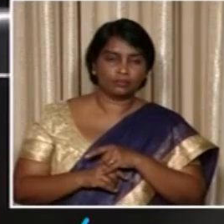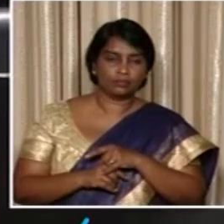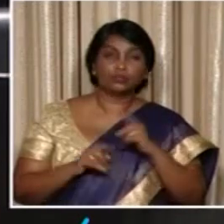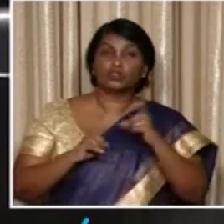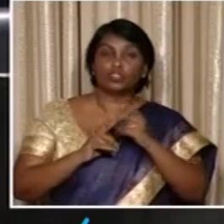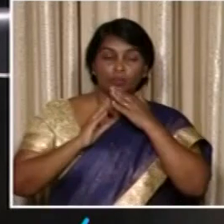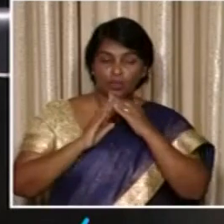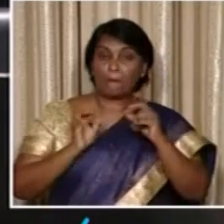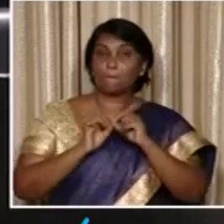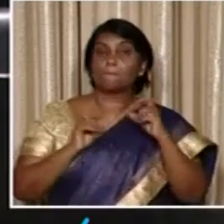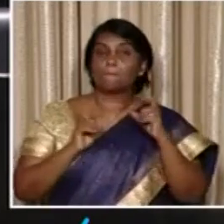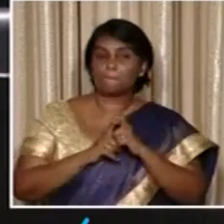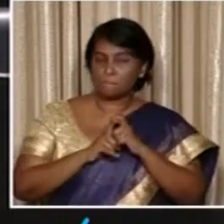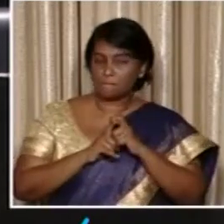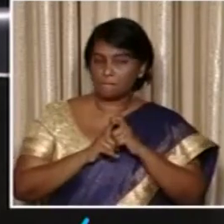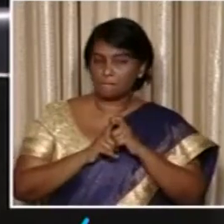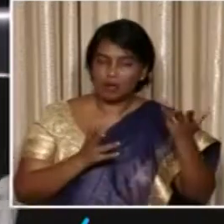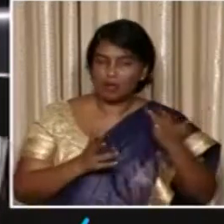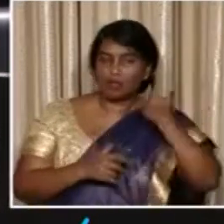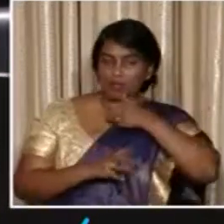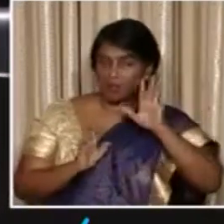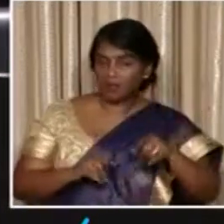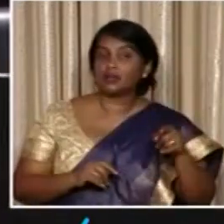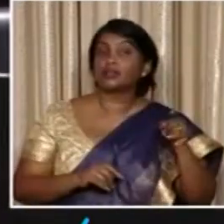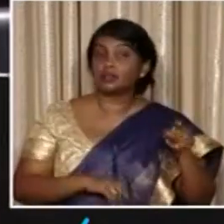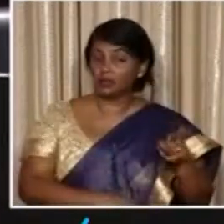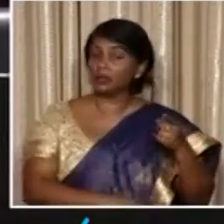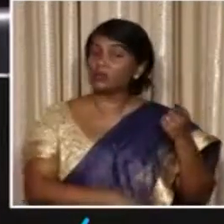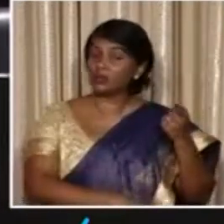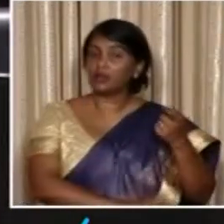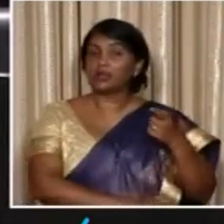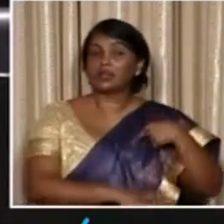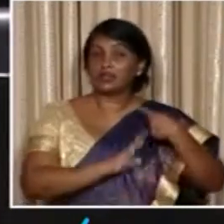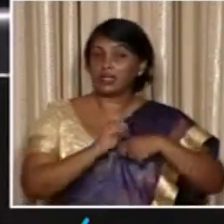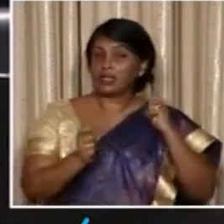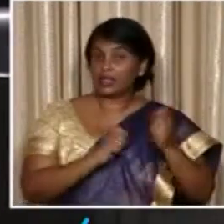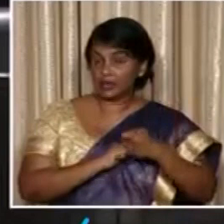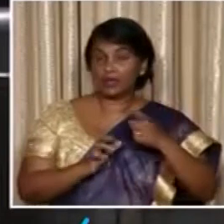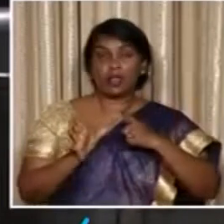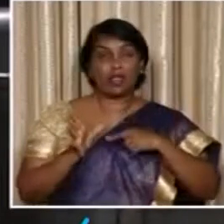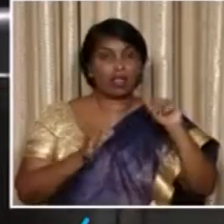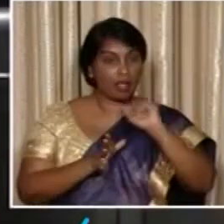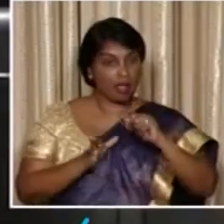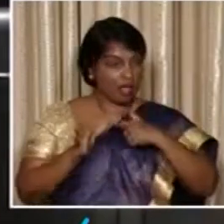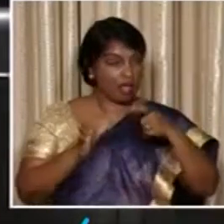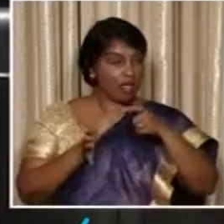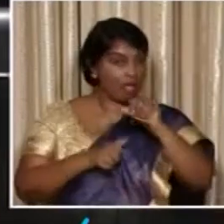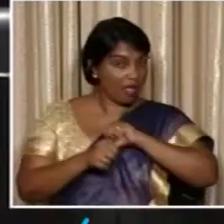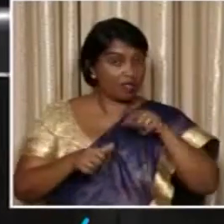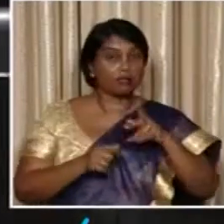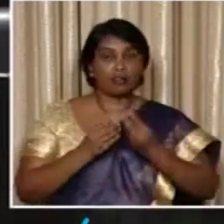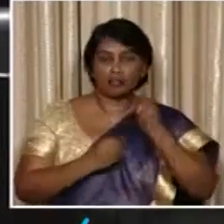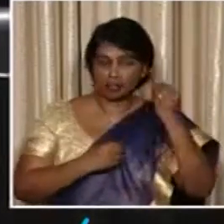දුටුගැමුණු මහවිද්‍යාලයේ බදුල්ලට උඩුගම මහ තියනවද? එහෙම නැත්නම් ශ්‍රී ලංකා ක්‍රිකට් ආයතනයේ මෙන්න මේ කියන දේවල්ට දීලා තියනවද